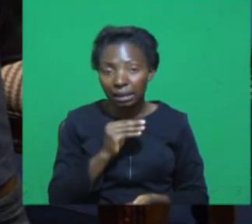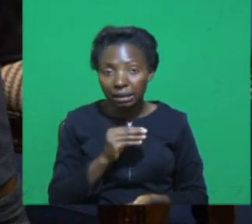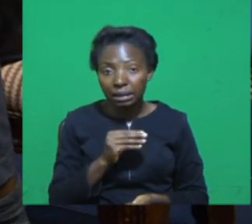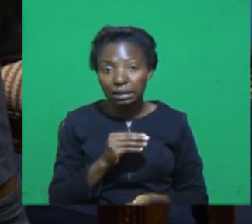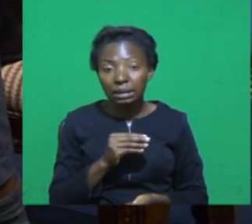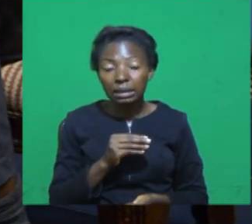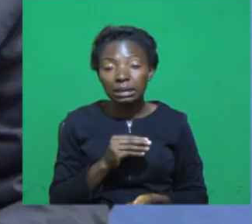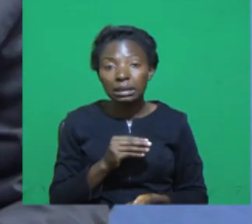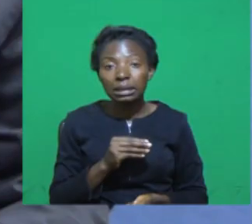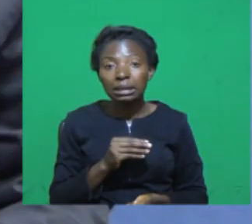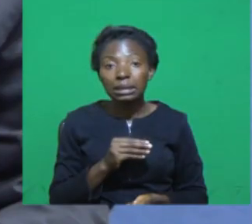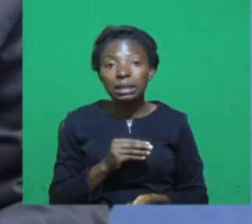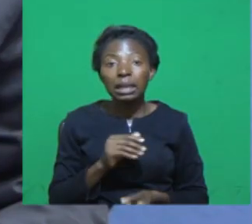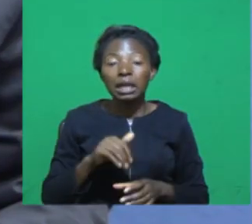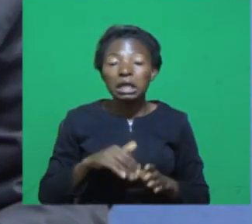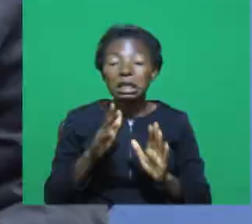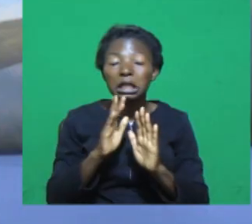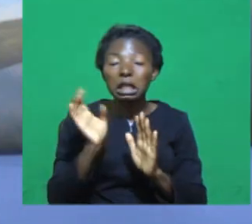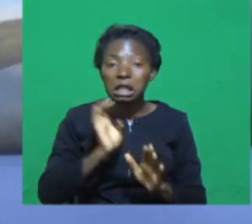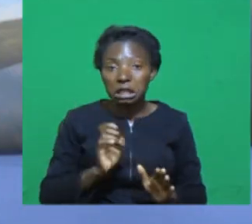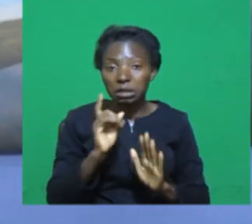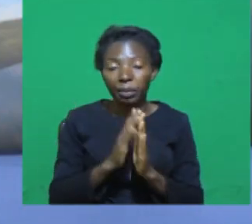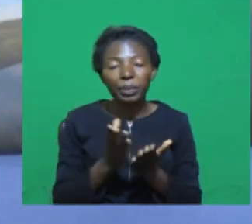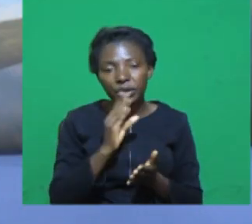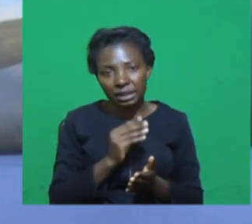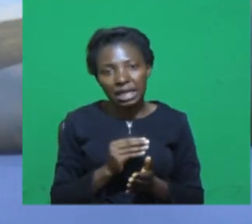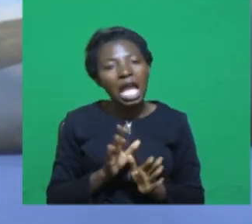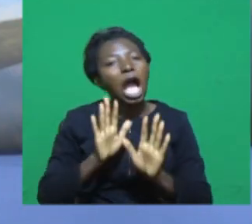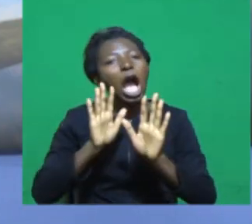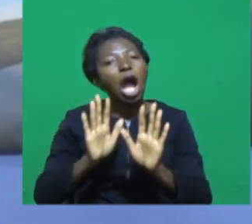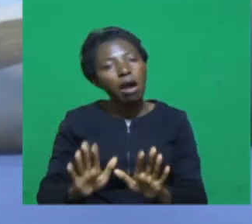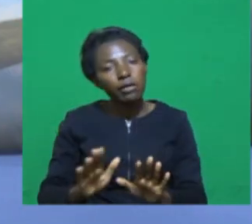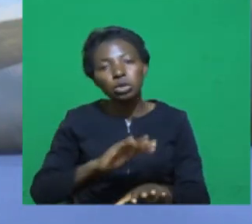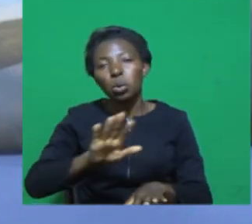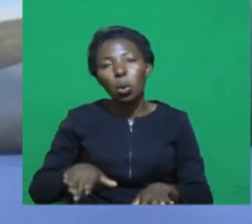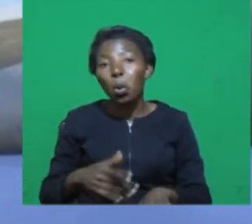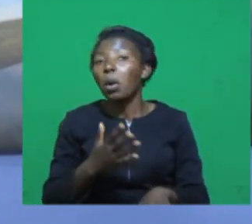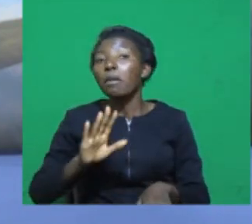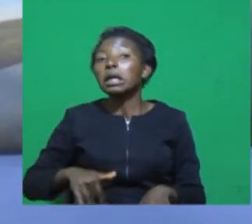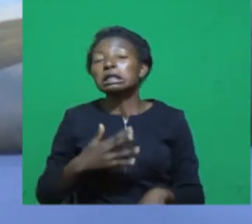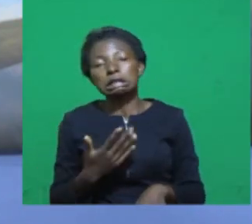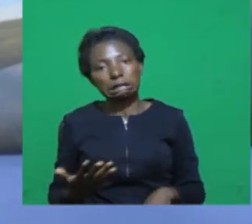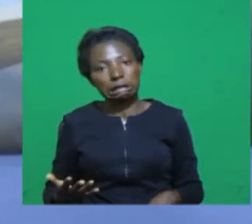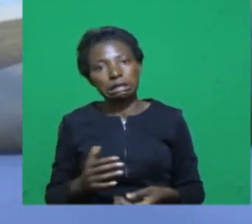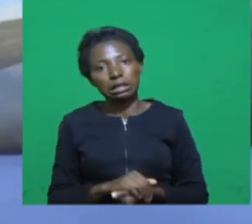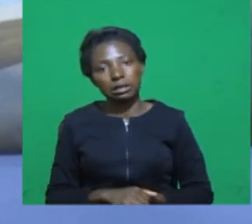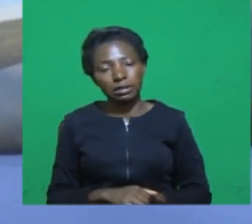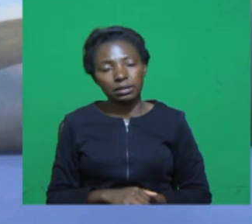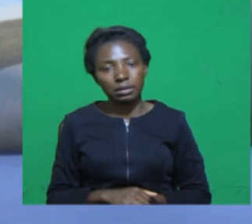ese ezvakaipa. Ndinoshandisa bhaibheri rechirungu pastor. Rinenge richiti avoid all appearance of